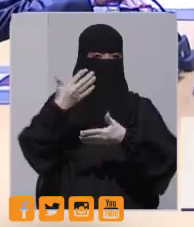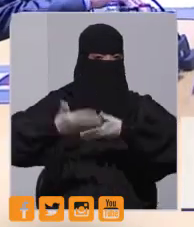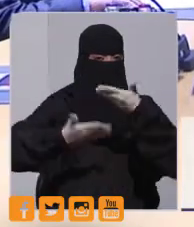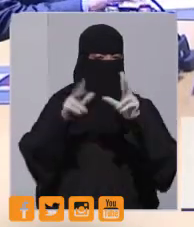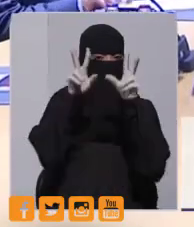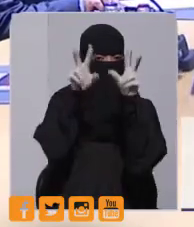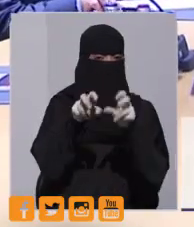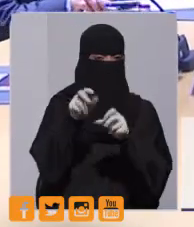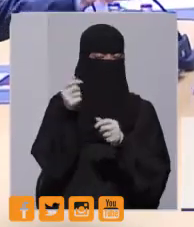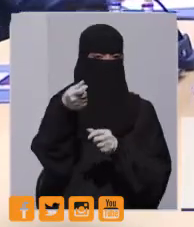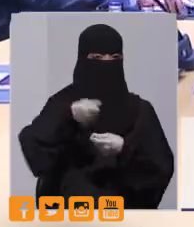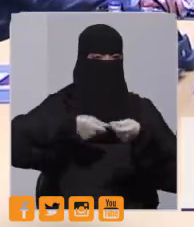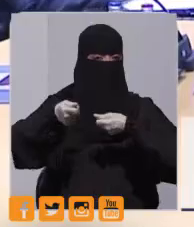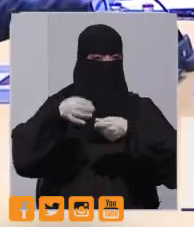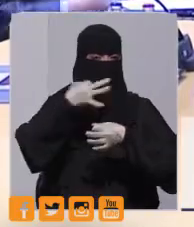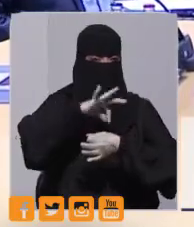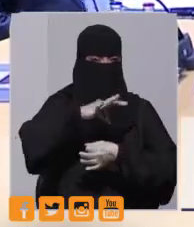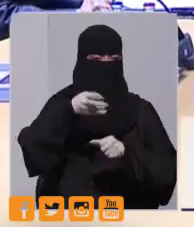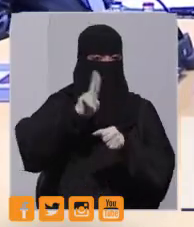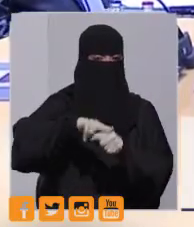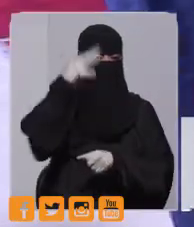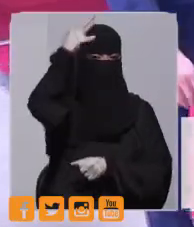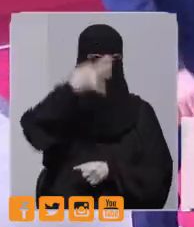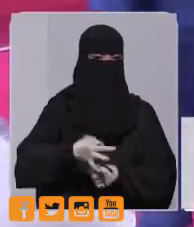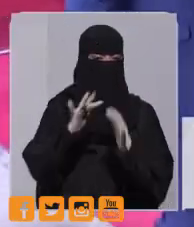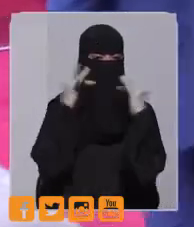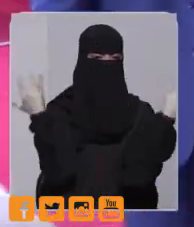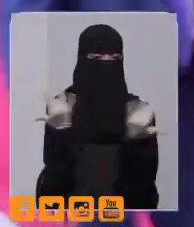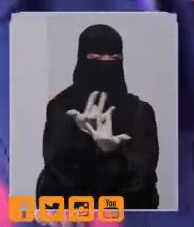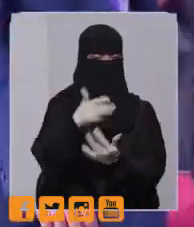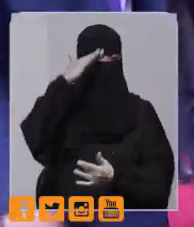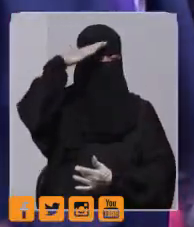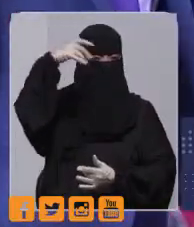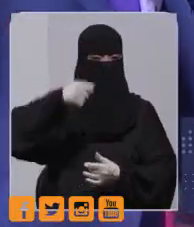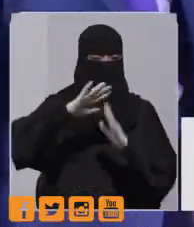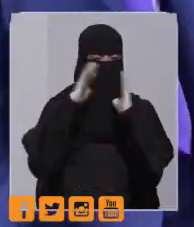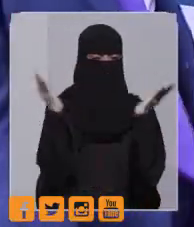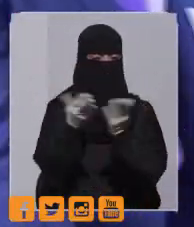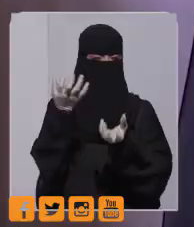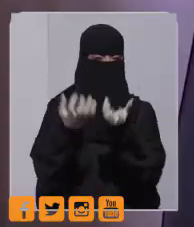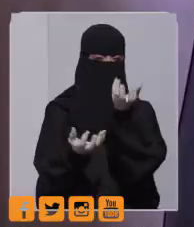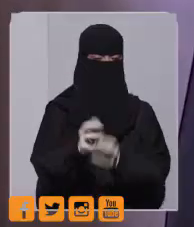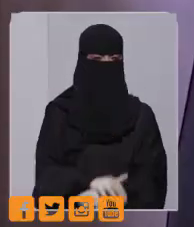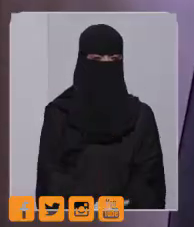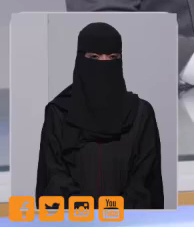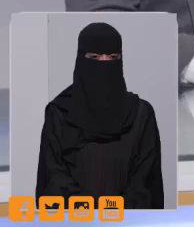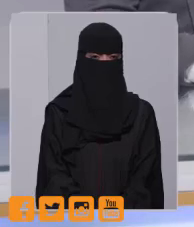موقف العمله الوطنيه مجددا التزام المجلس بنهج السلام الشامل والعادل